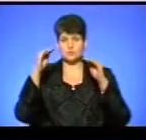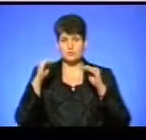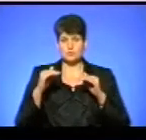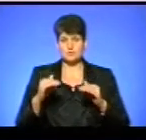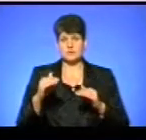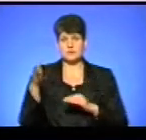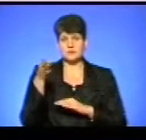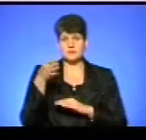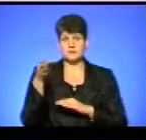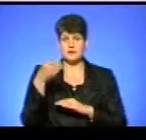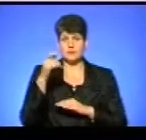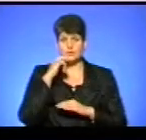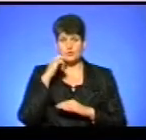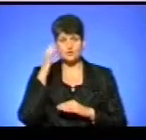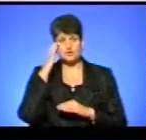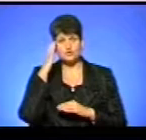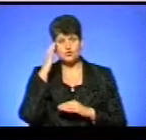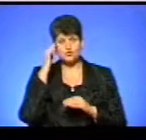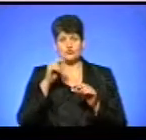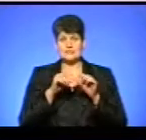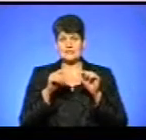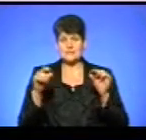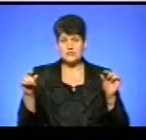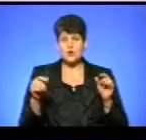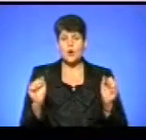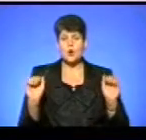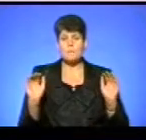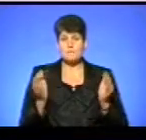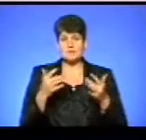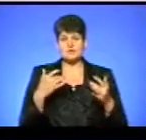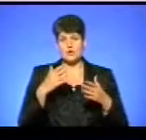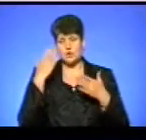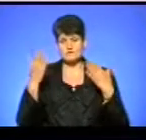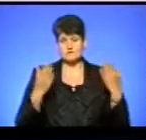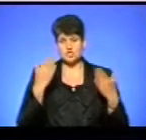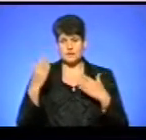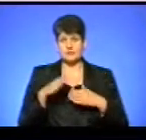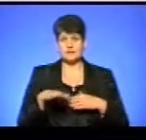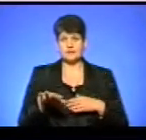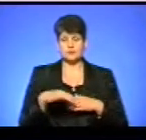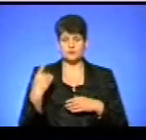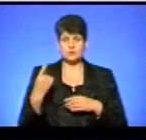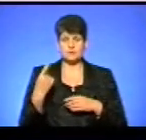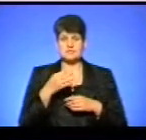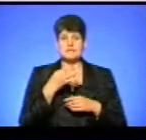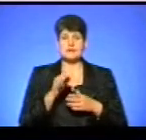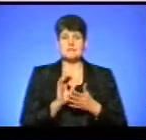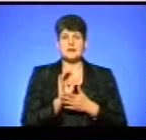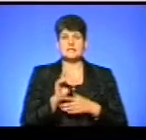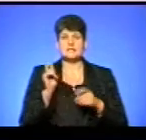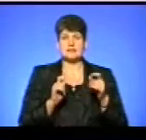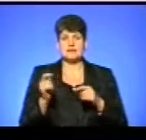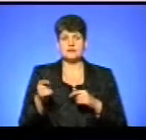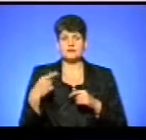України з чорною стрічкою, також обмежили проведення розважально-концертних заходів на території області, повідомила прес-секретар Тернопільської